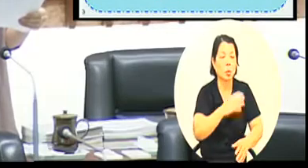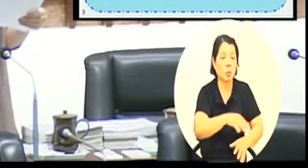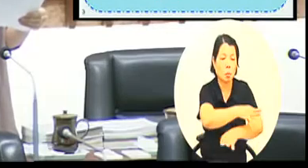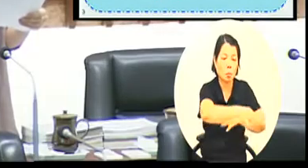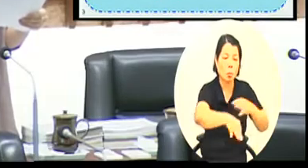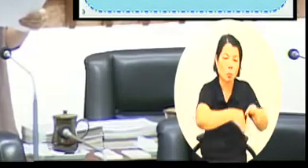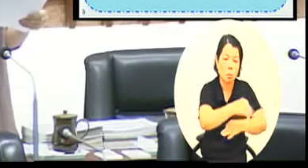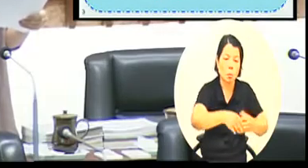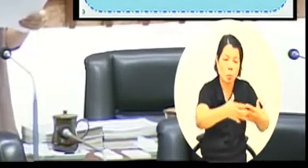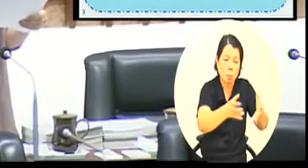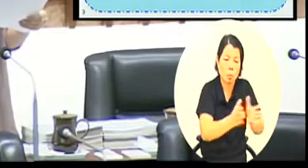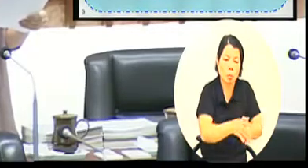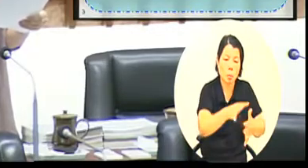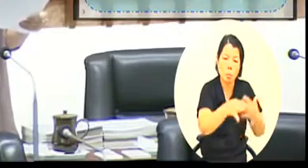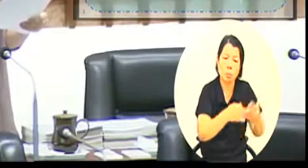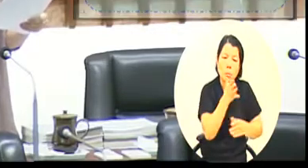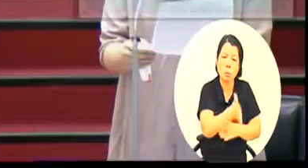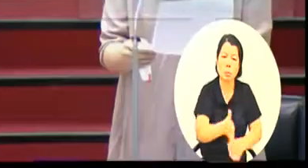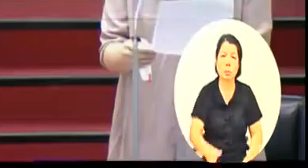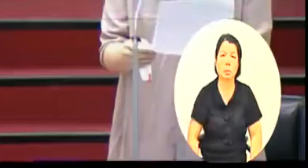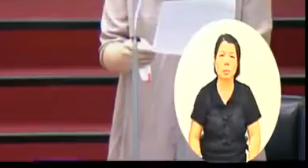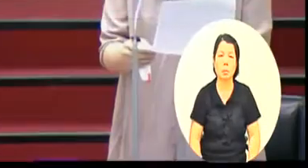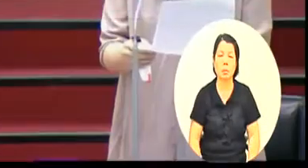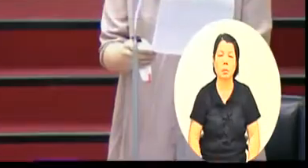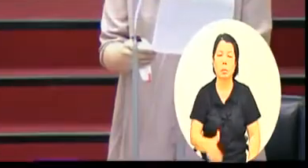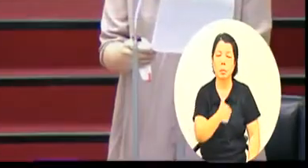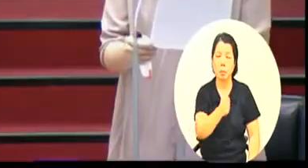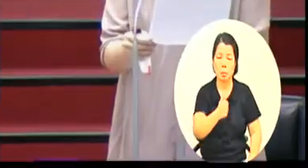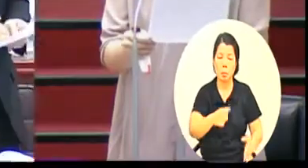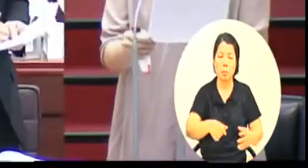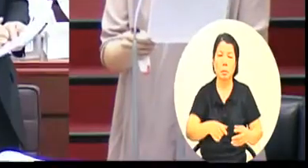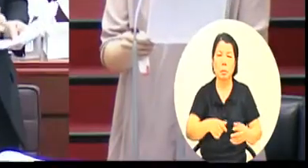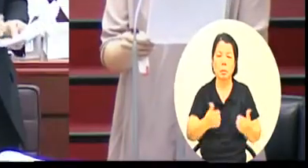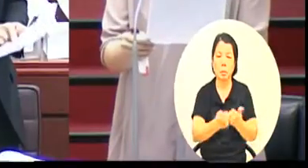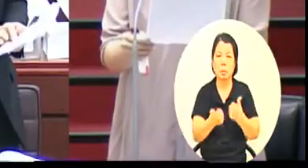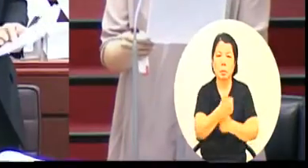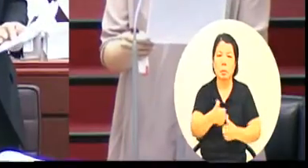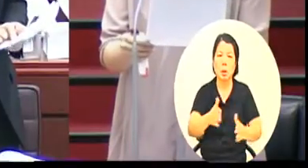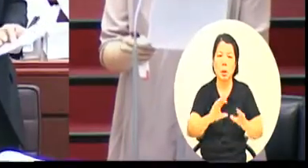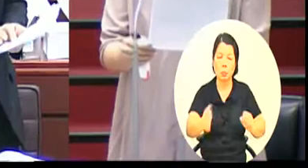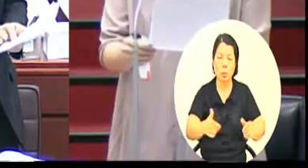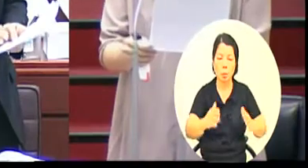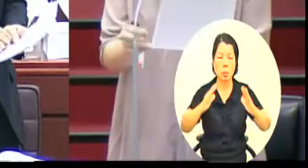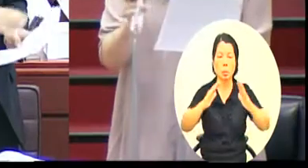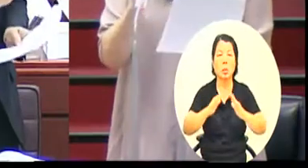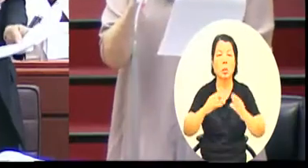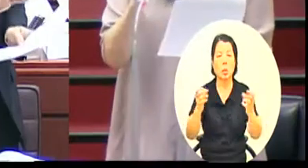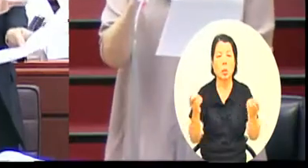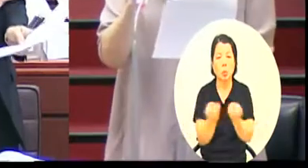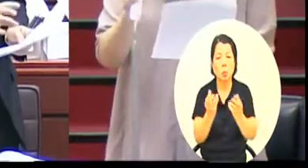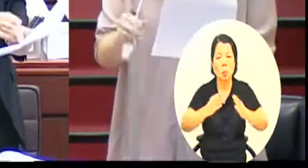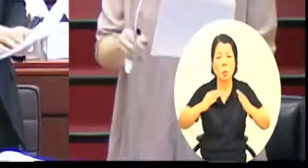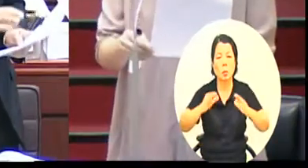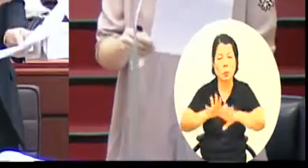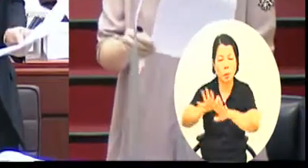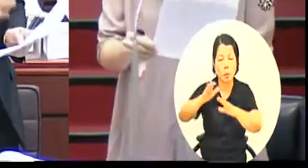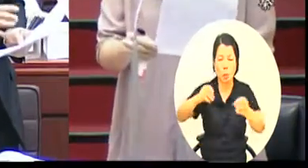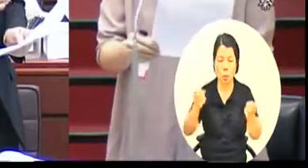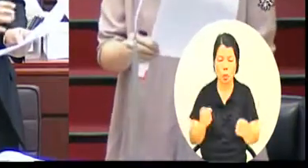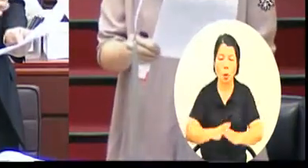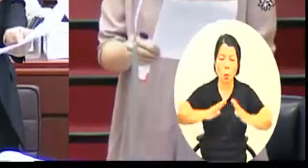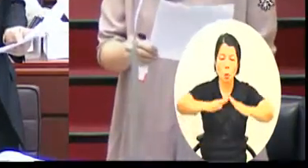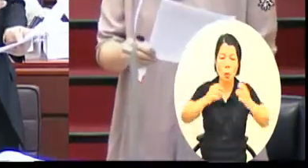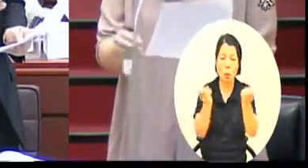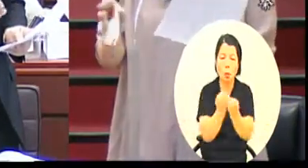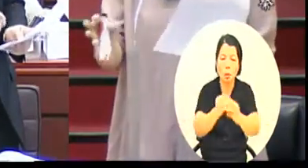答。 李委，你请答。 谢谢主席，谢谢李委。这个认定不是由都发局这边来认定的，因为是经济部颁定的这个。 是，